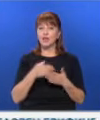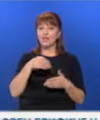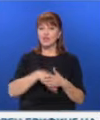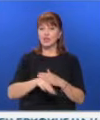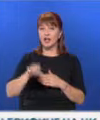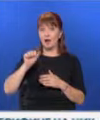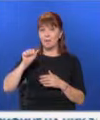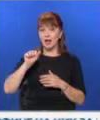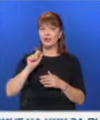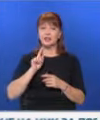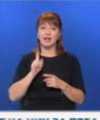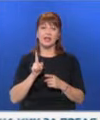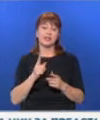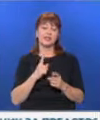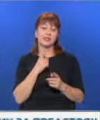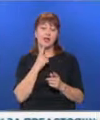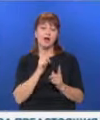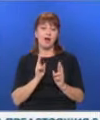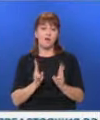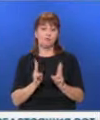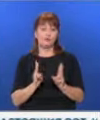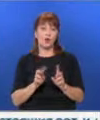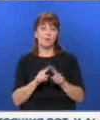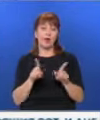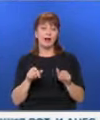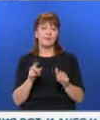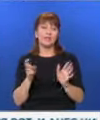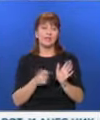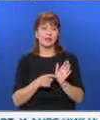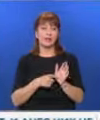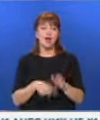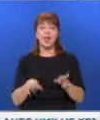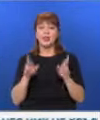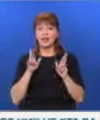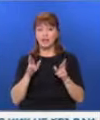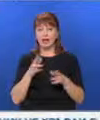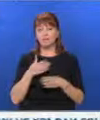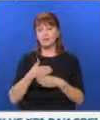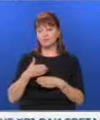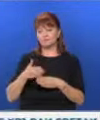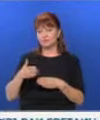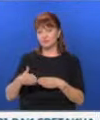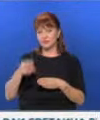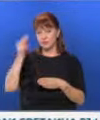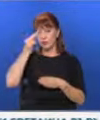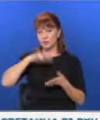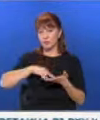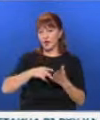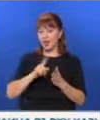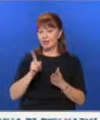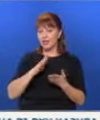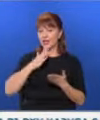трябва да се разполагат в рамките на закона. Аз силно се надявам процесите в българската политика да ни изгонят